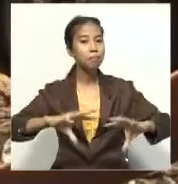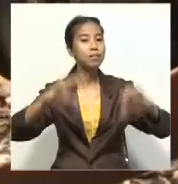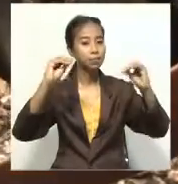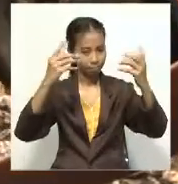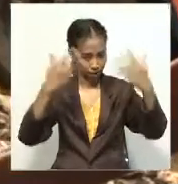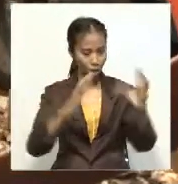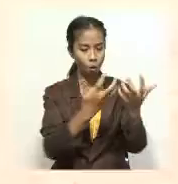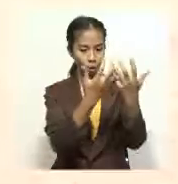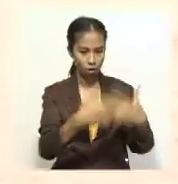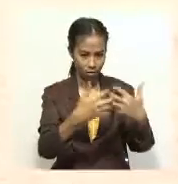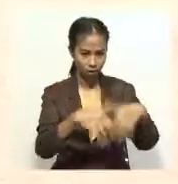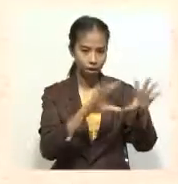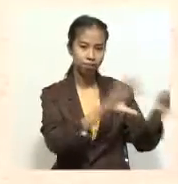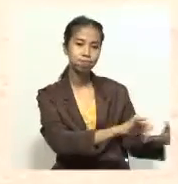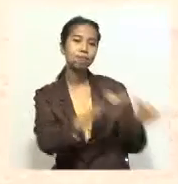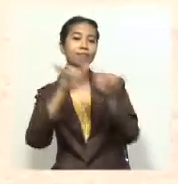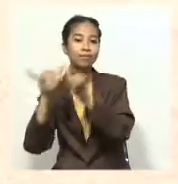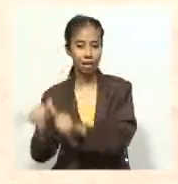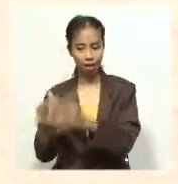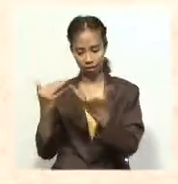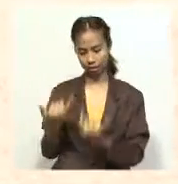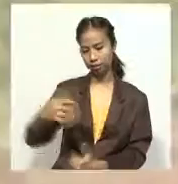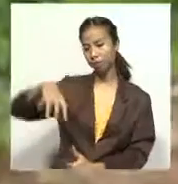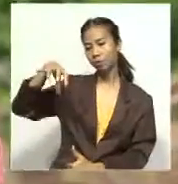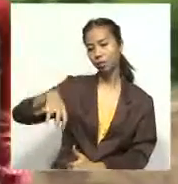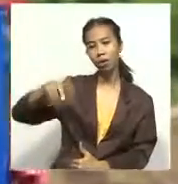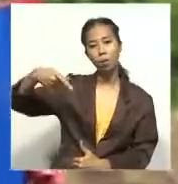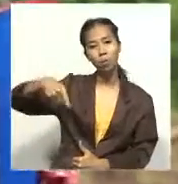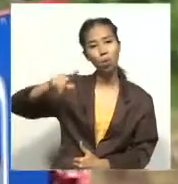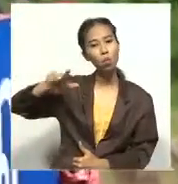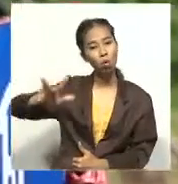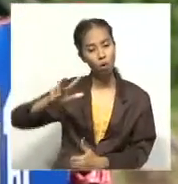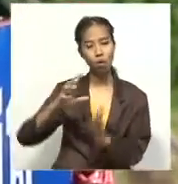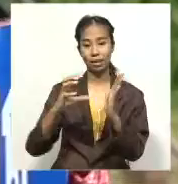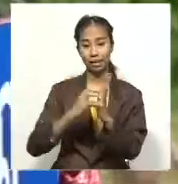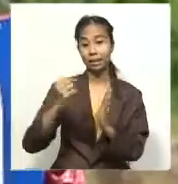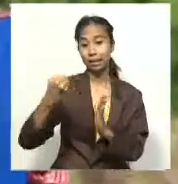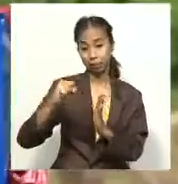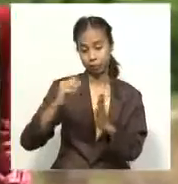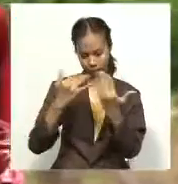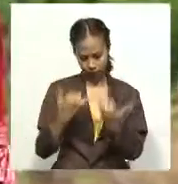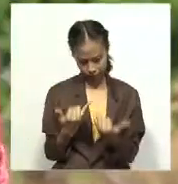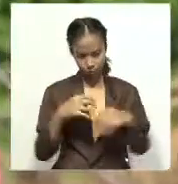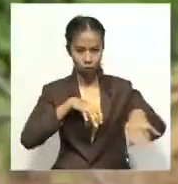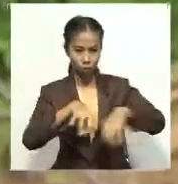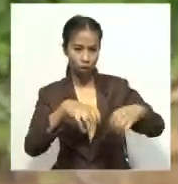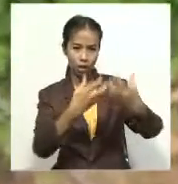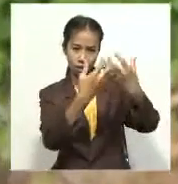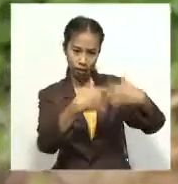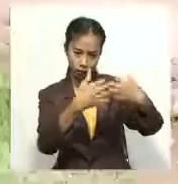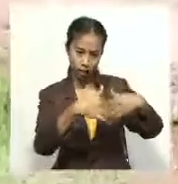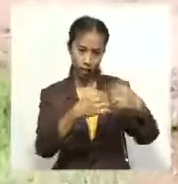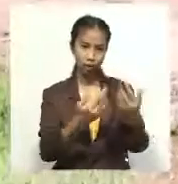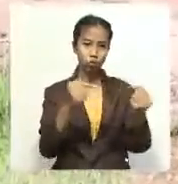เก็บกู้กันต่อไปซึ่งทางศูนย์ป้องกันและบรรเทาสาธารณภัยเขต10ลำปางก็เปิดเผยว่าได้มีการจัดเก็บนะครับเครื่องวัดปริมาณฝ